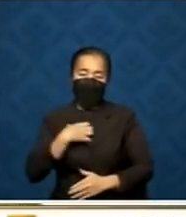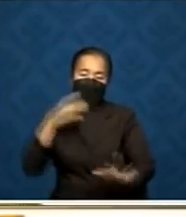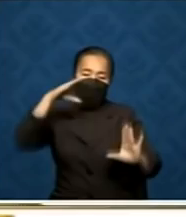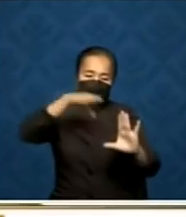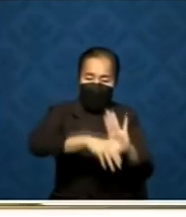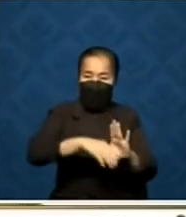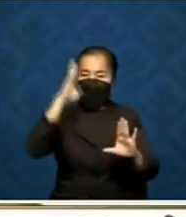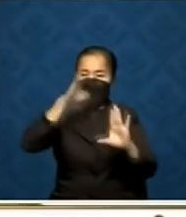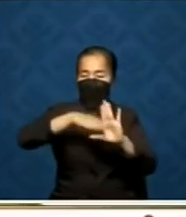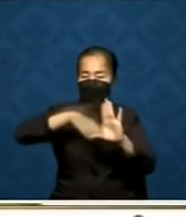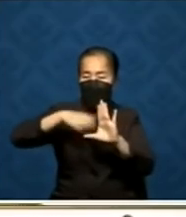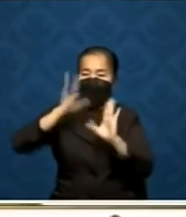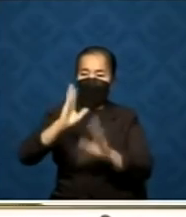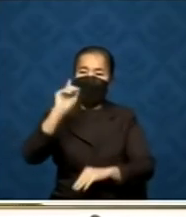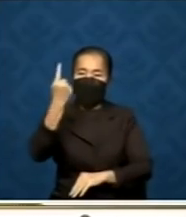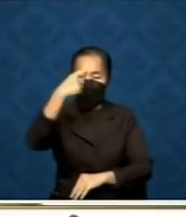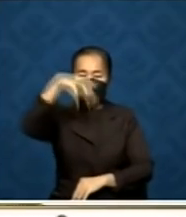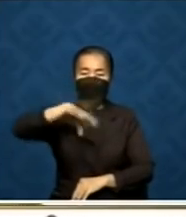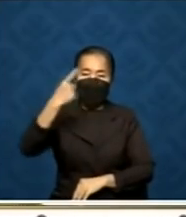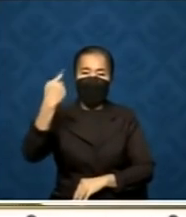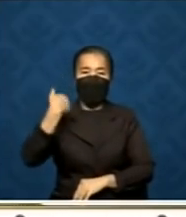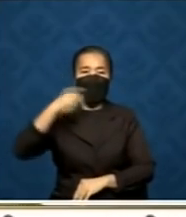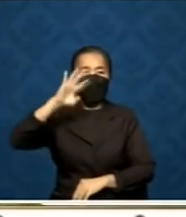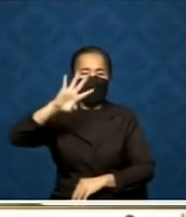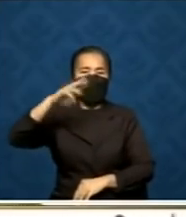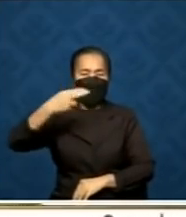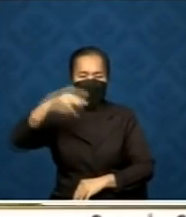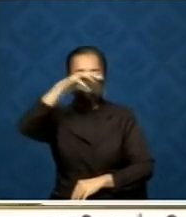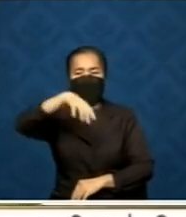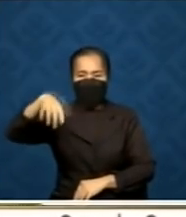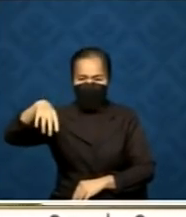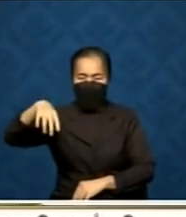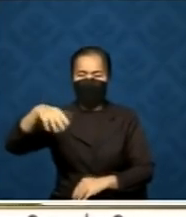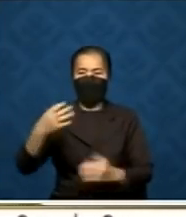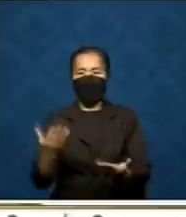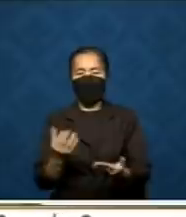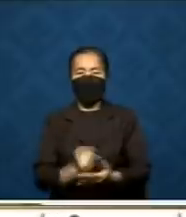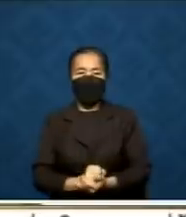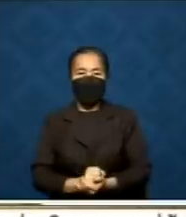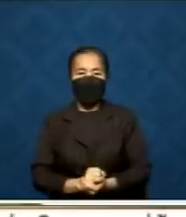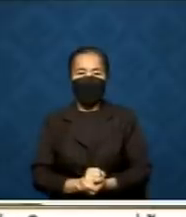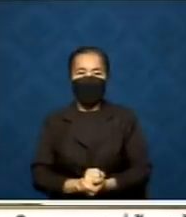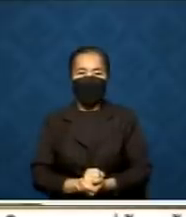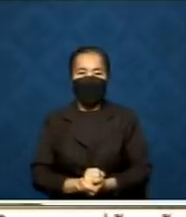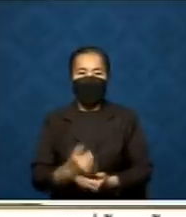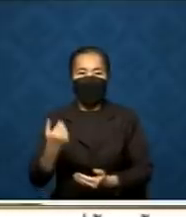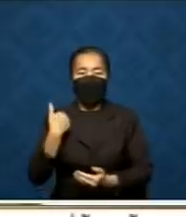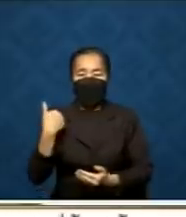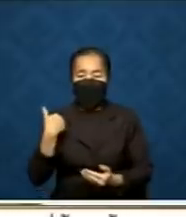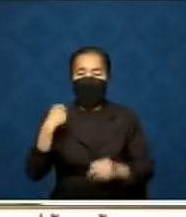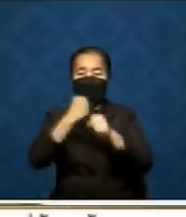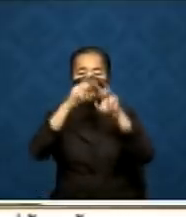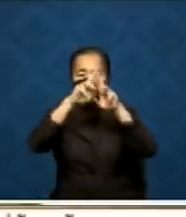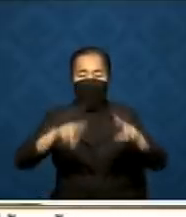สี่หมื่นราย Sจะมีบ้างตัวไหนอ่ะจะมีเหรอครับก็ปิดกิจกรรม